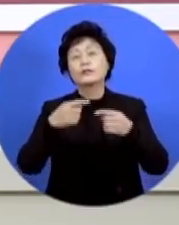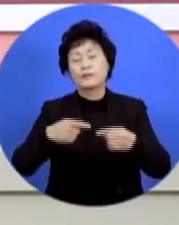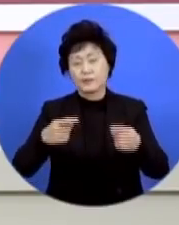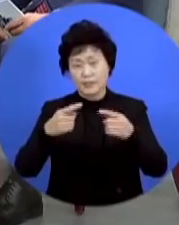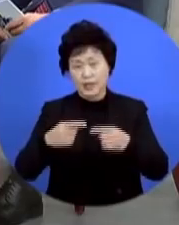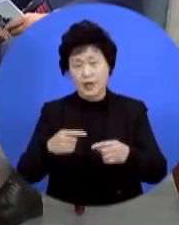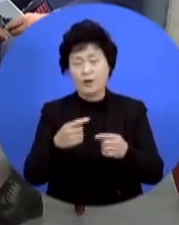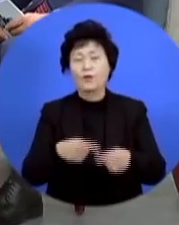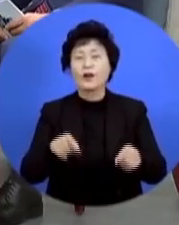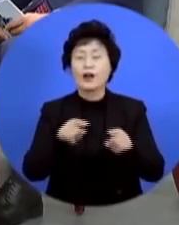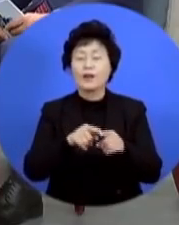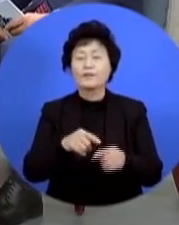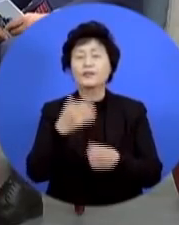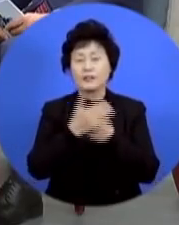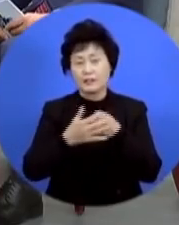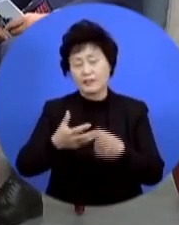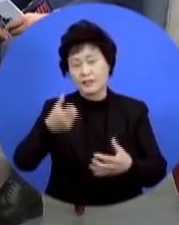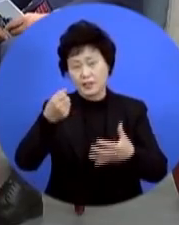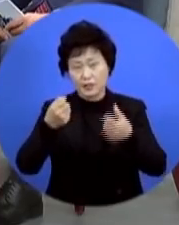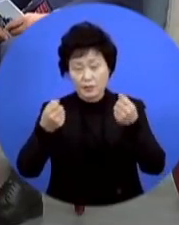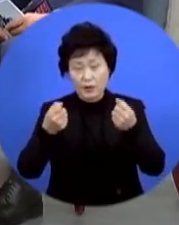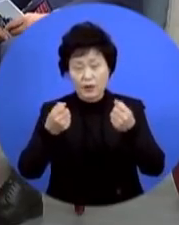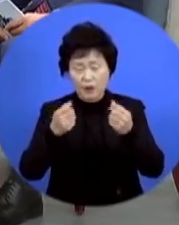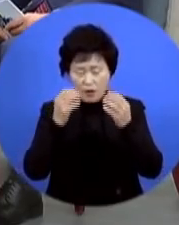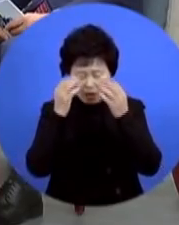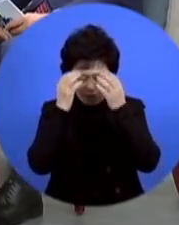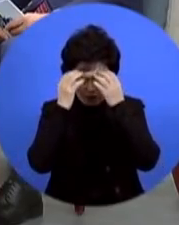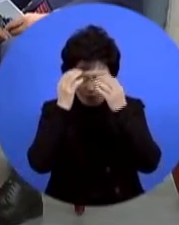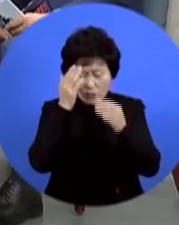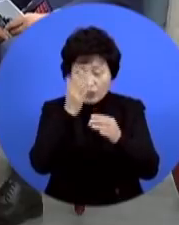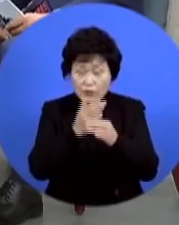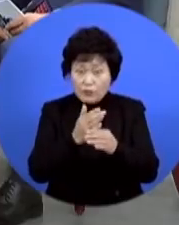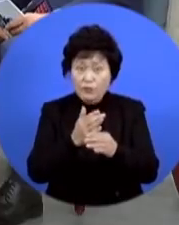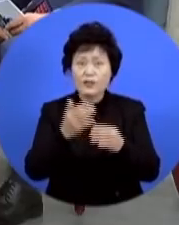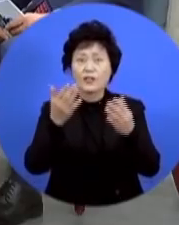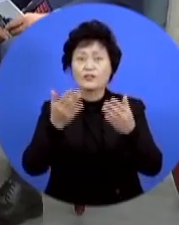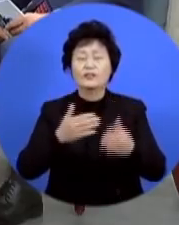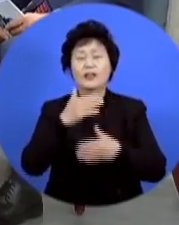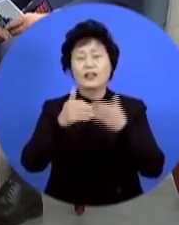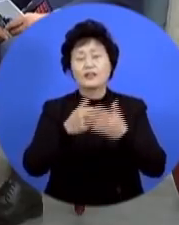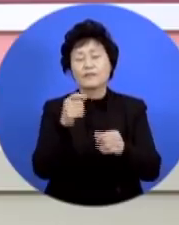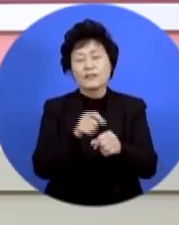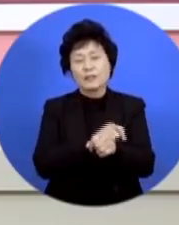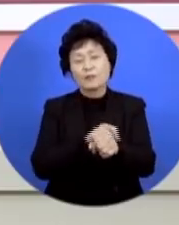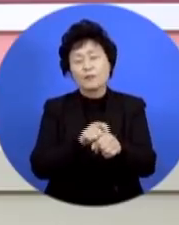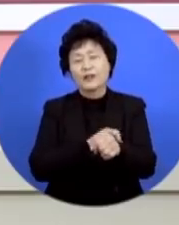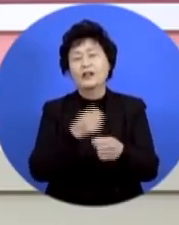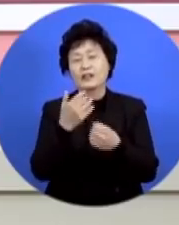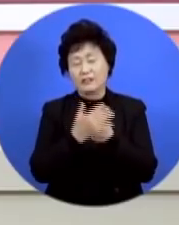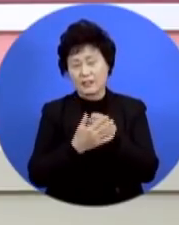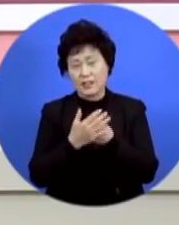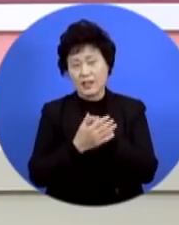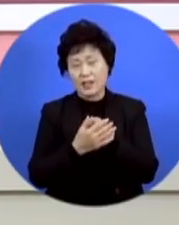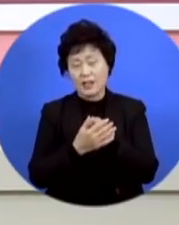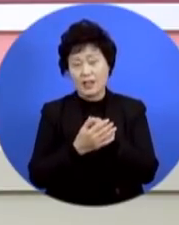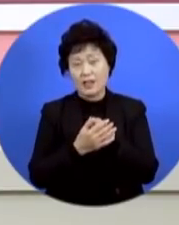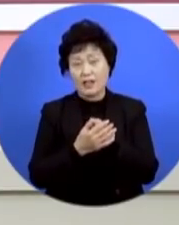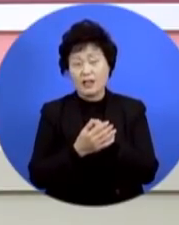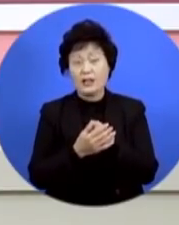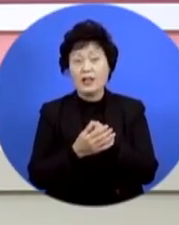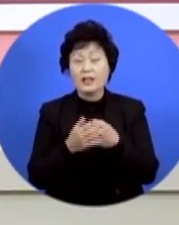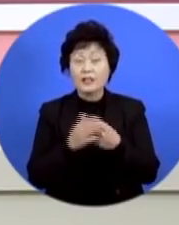나오니까 정말 이 고난 가운데서 주는 하나님의 특별한 은혜가 교회가 그래서